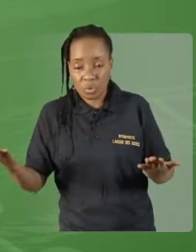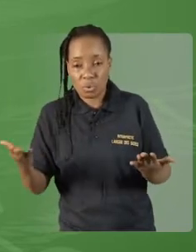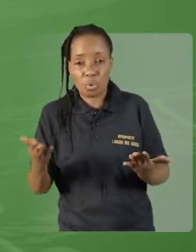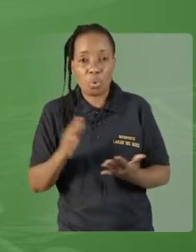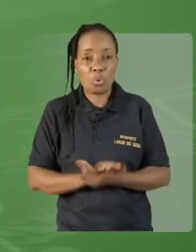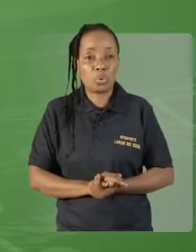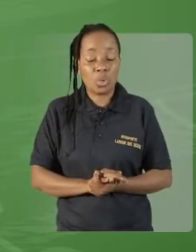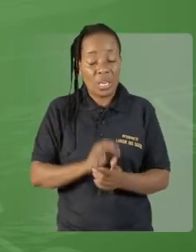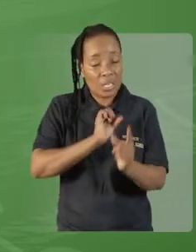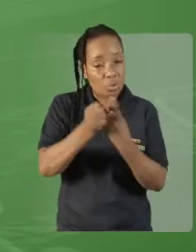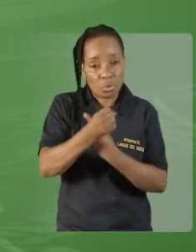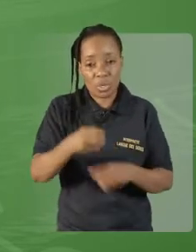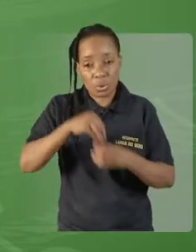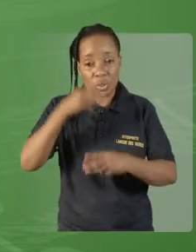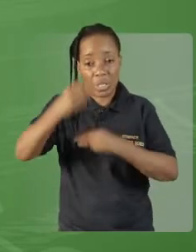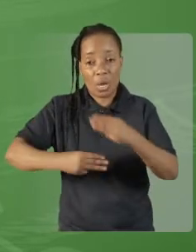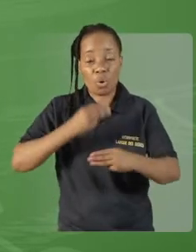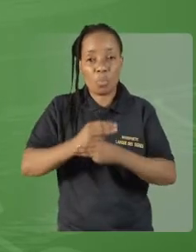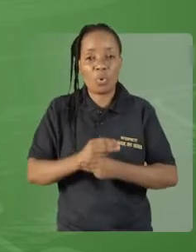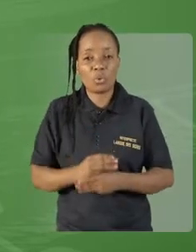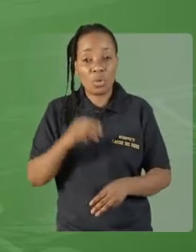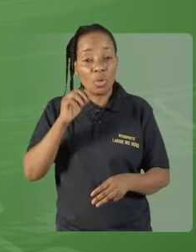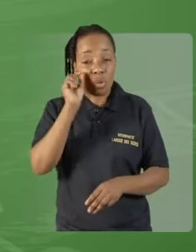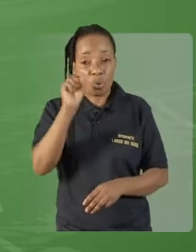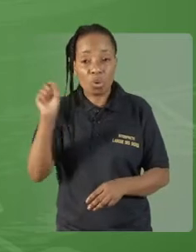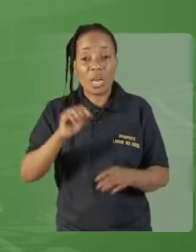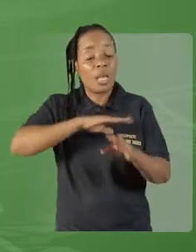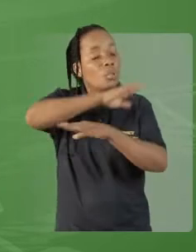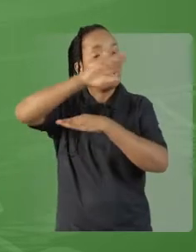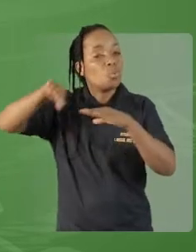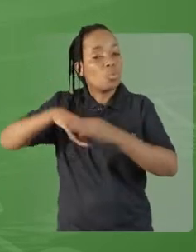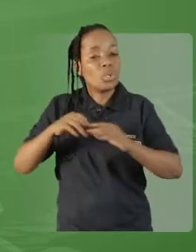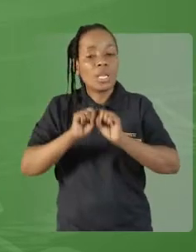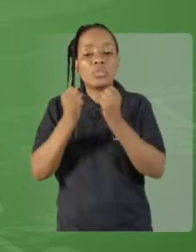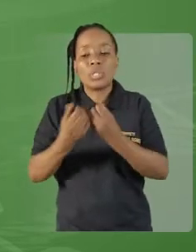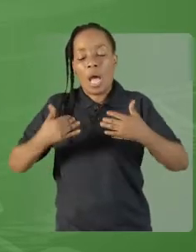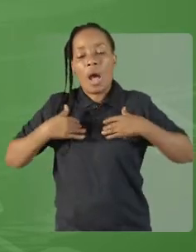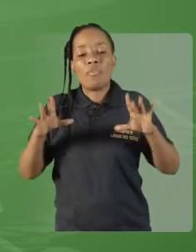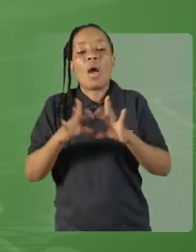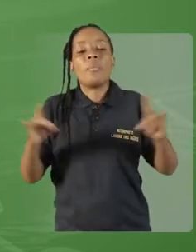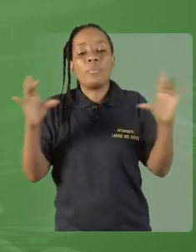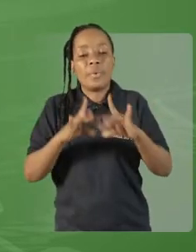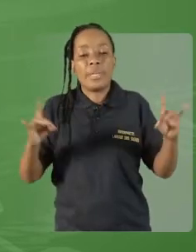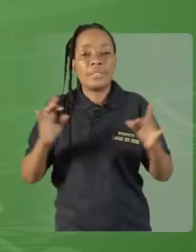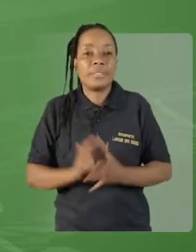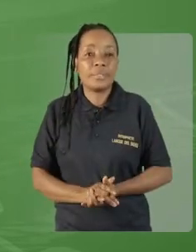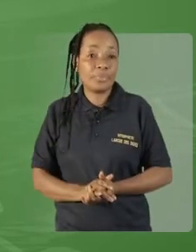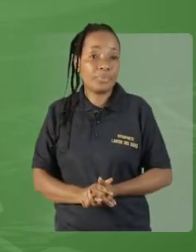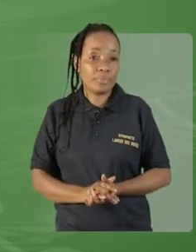humains. Il n'y a donc point de société sans mythe.